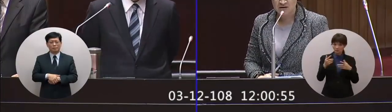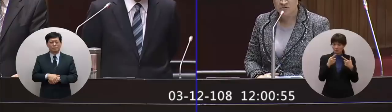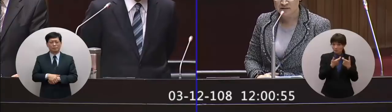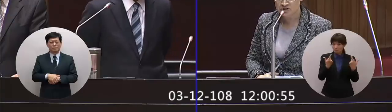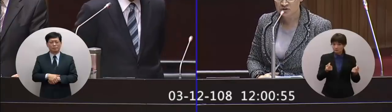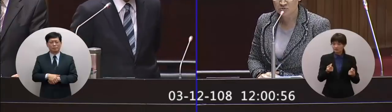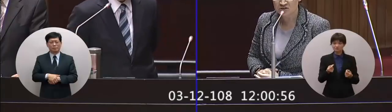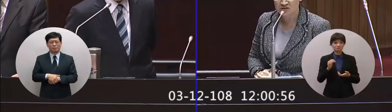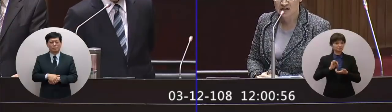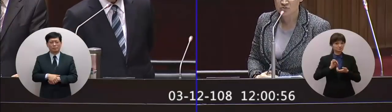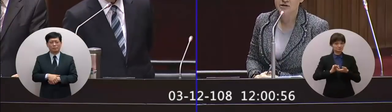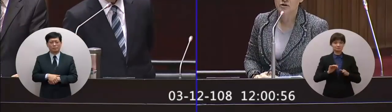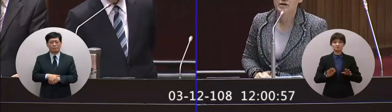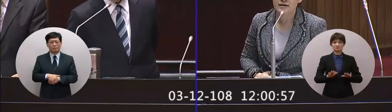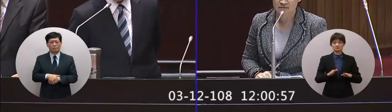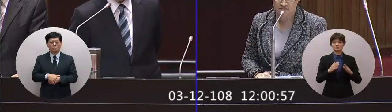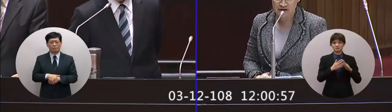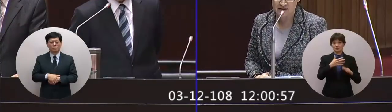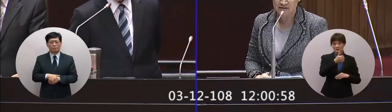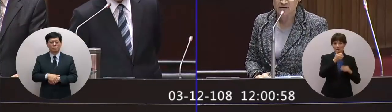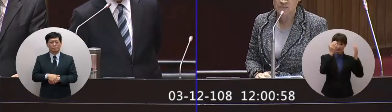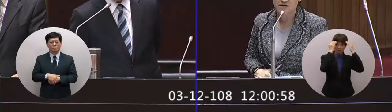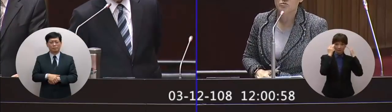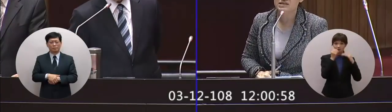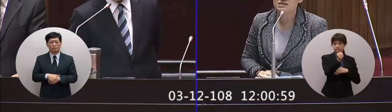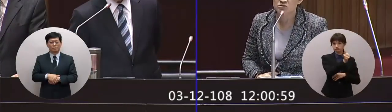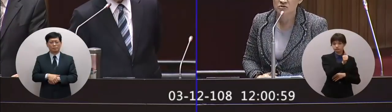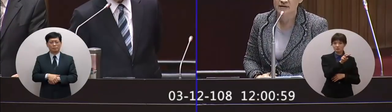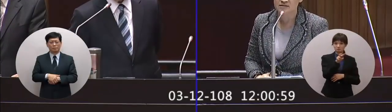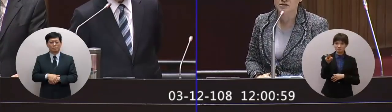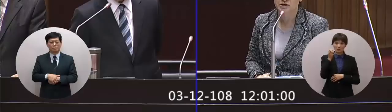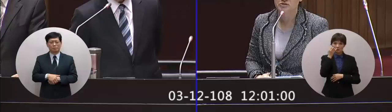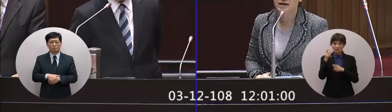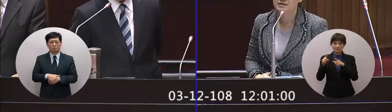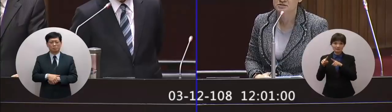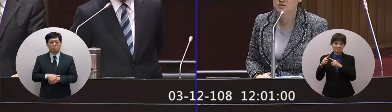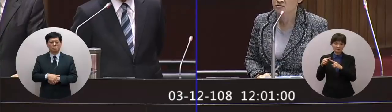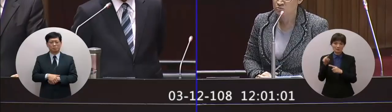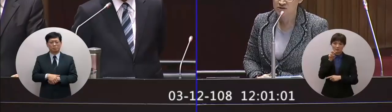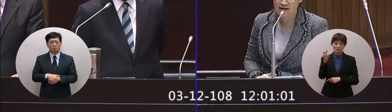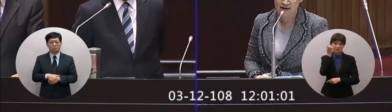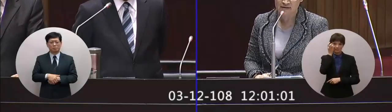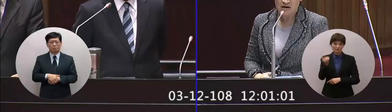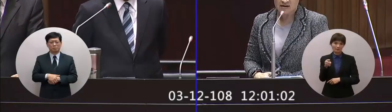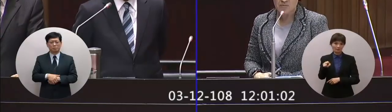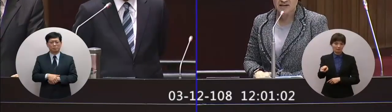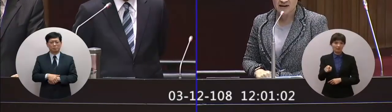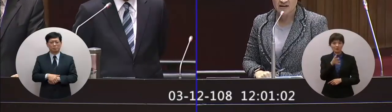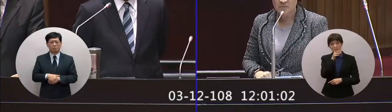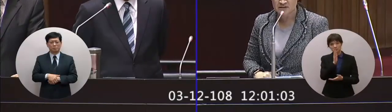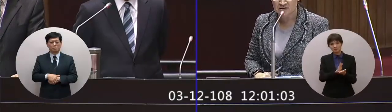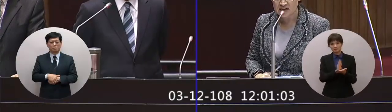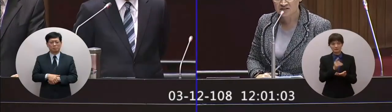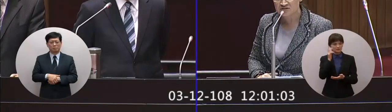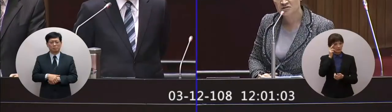见证到了我们的首都市长对犹太人的发言被认为轻率，而且对犹太人是二度伤害。那我们也